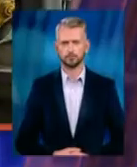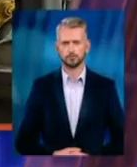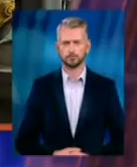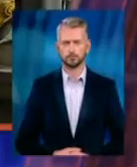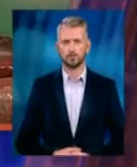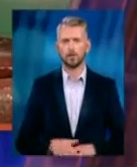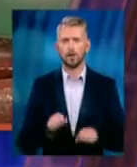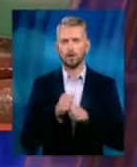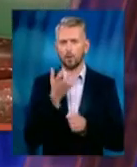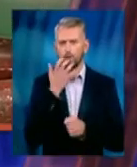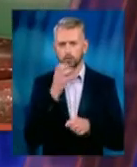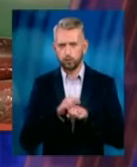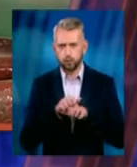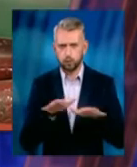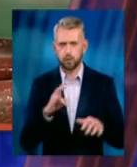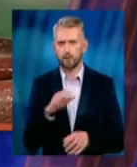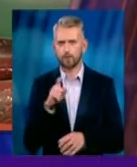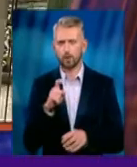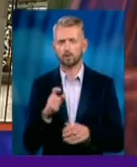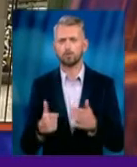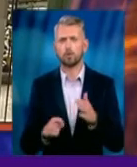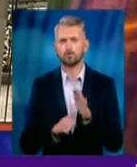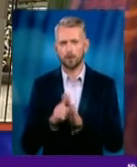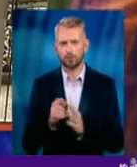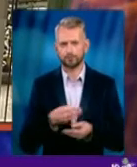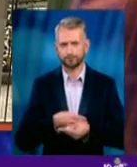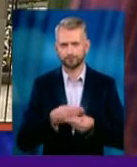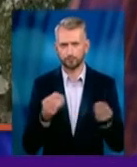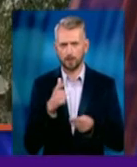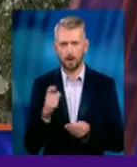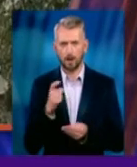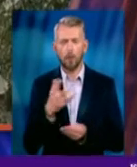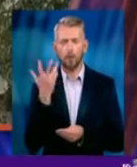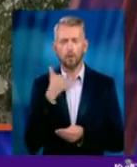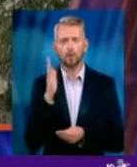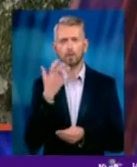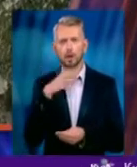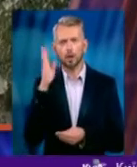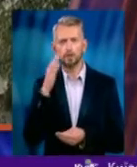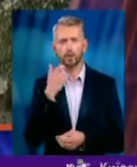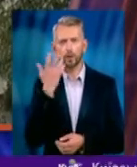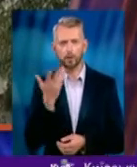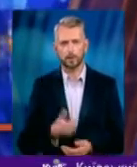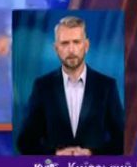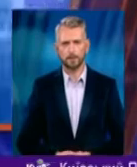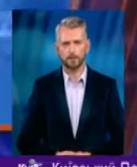Понеслось пальне по трубах. Нафтогаз почав постачати енергоносій столиці. Коли з кранів потече гаряча вода?